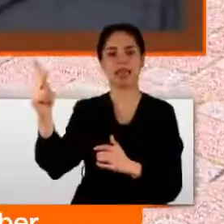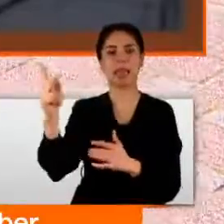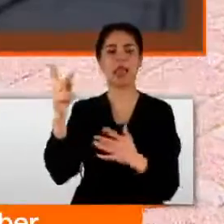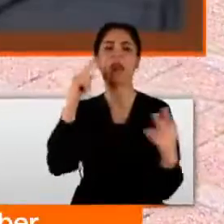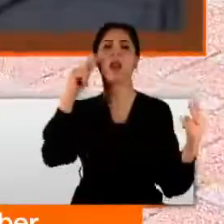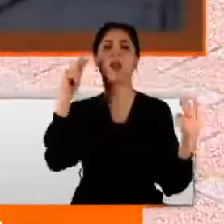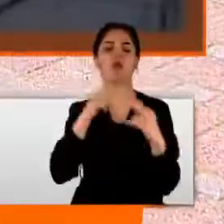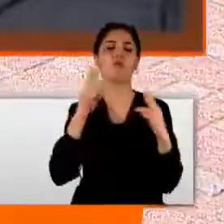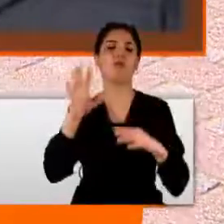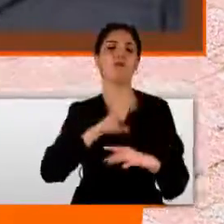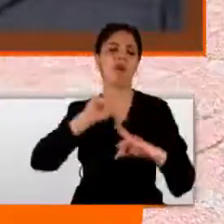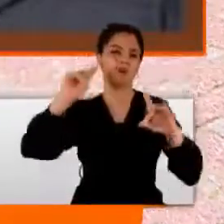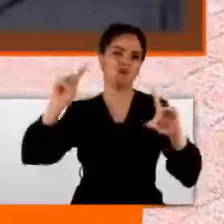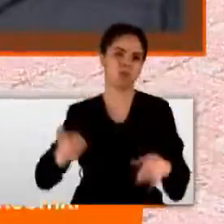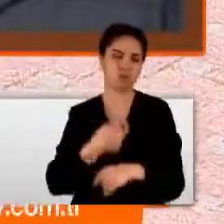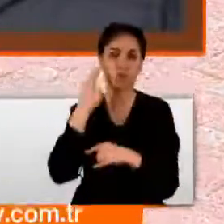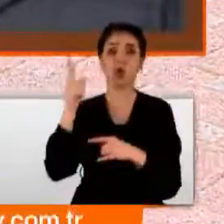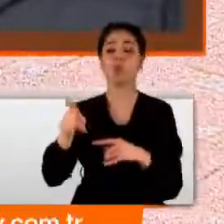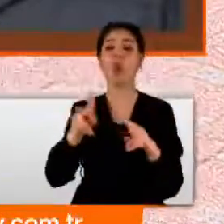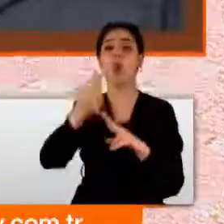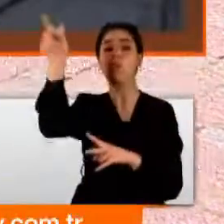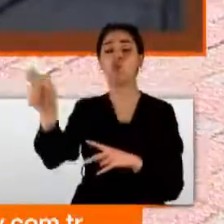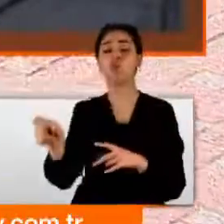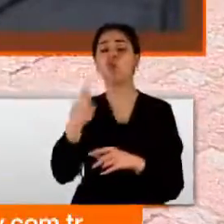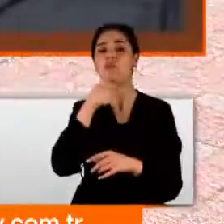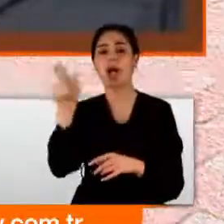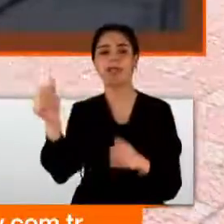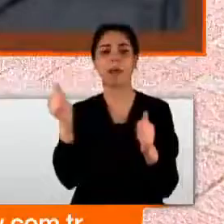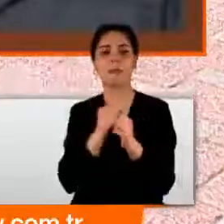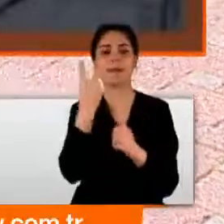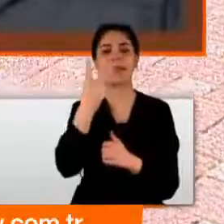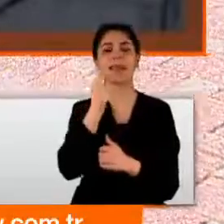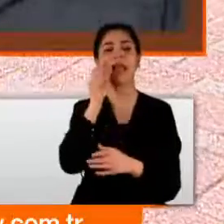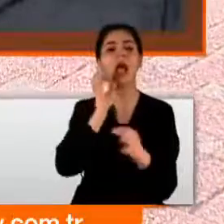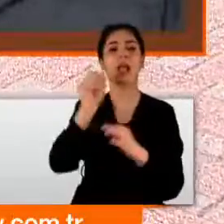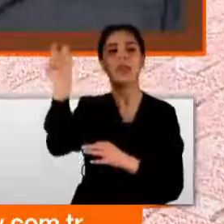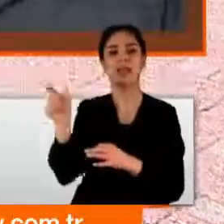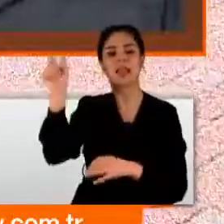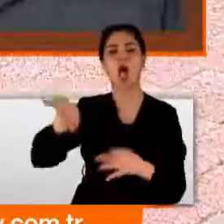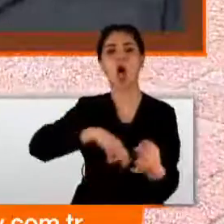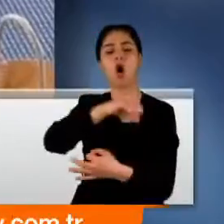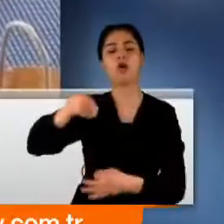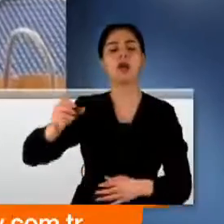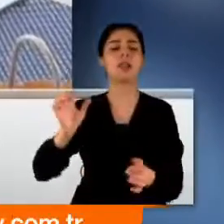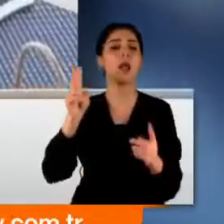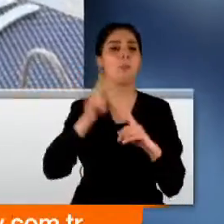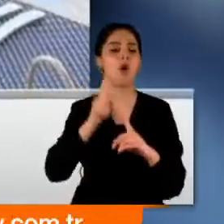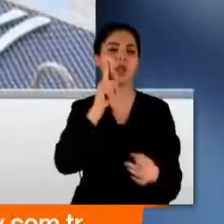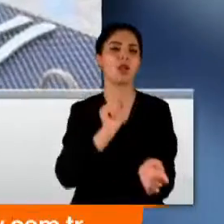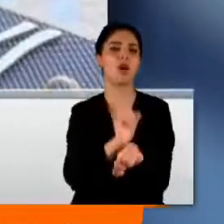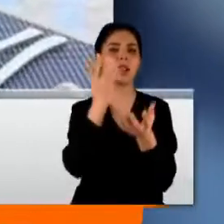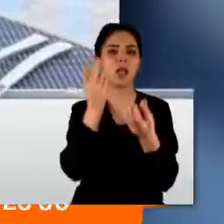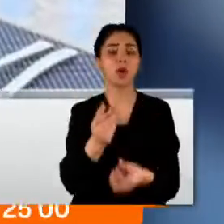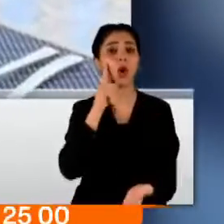Söylemez'le yapıldığını tespit etti. Ardından Mustafa Söylemez'le birlikte iki adamını organize polisi gözaltına aldı. Falyalı